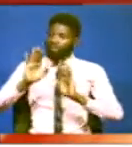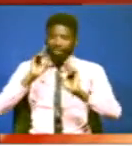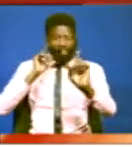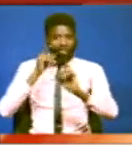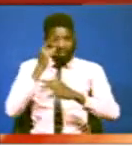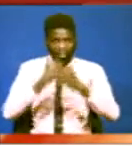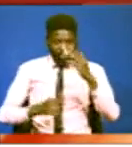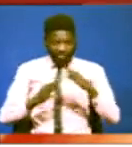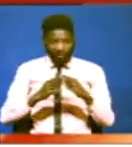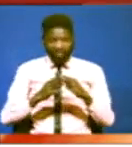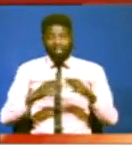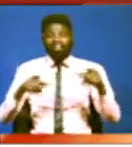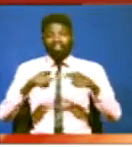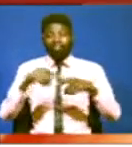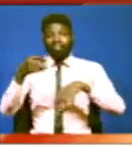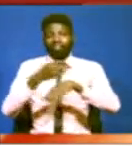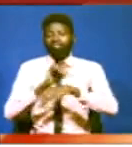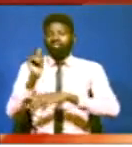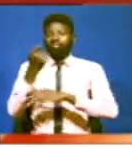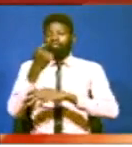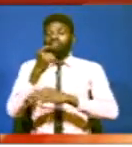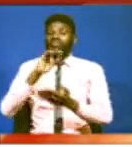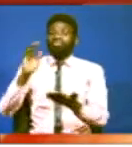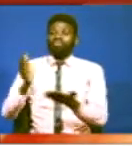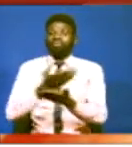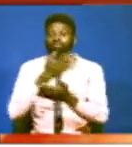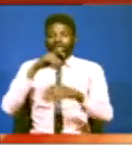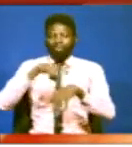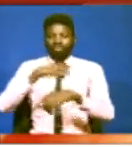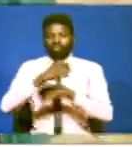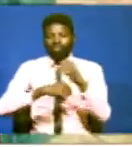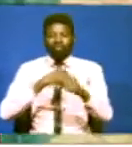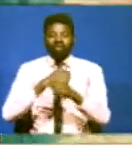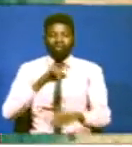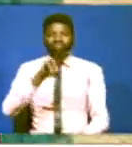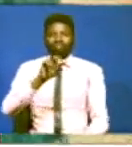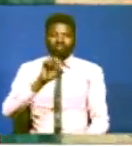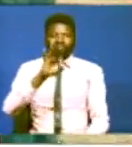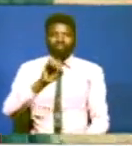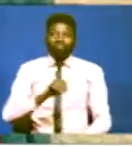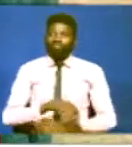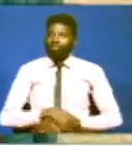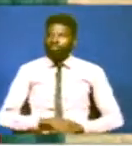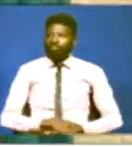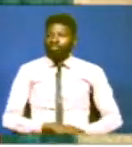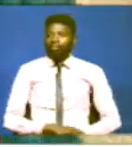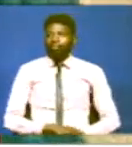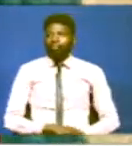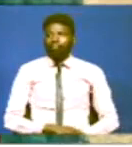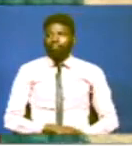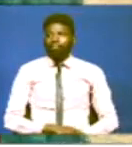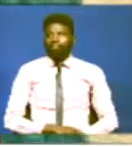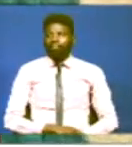saratani ya kizazi humu nchini itakapofika mwaka wa 2030. Serve your people